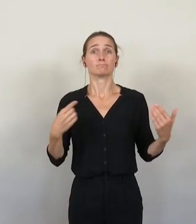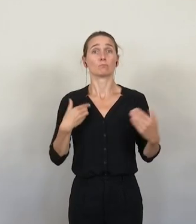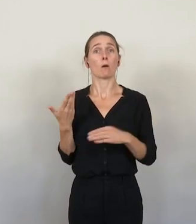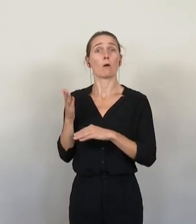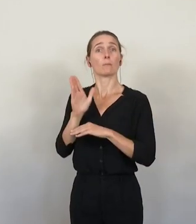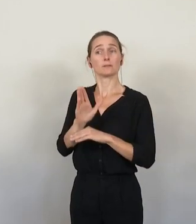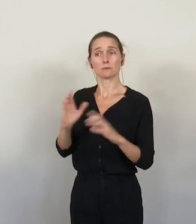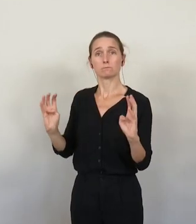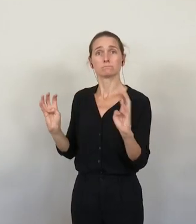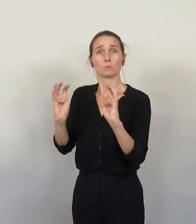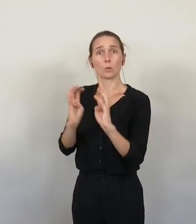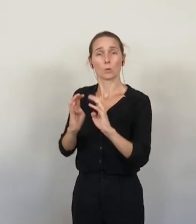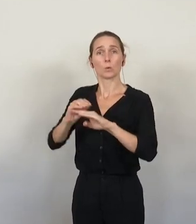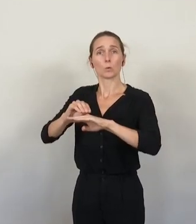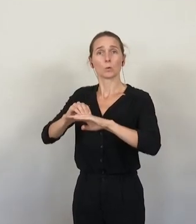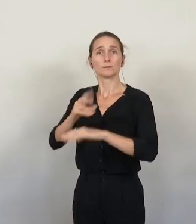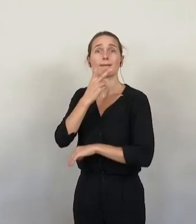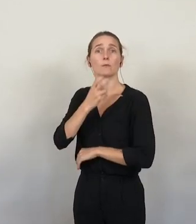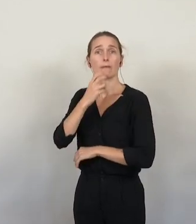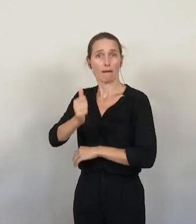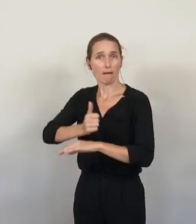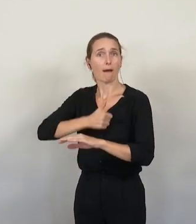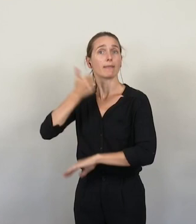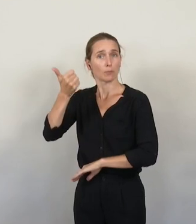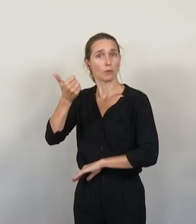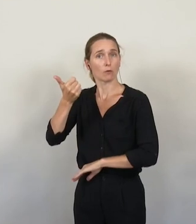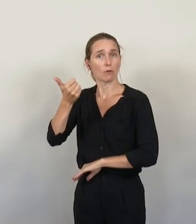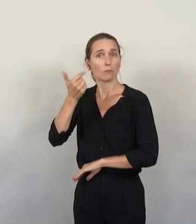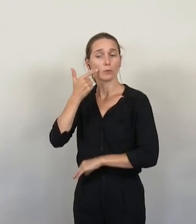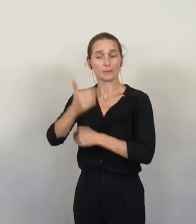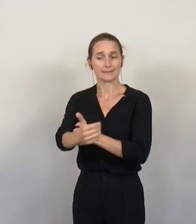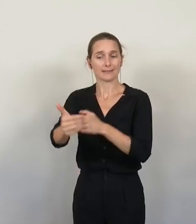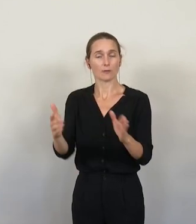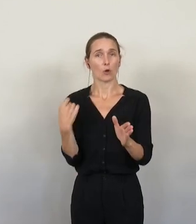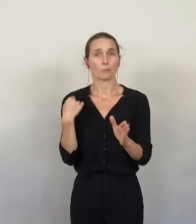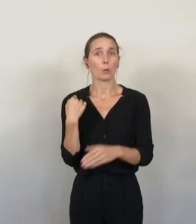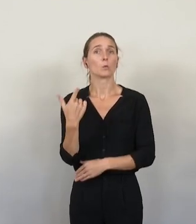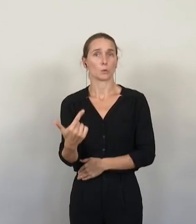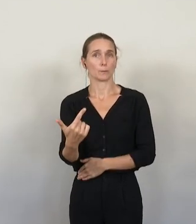du Conseil citoyen indépendant du secteur 2